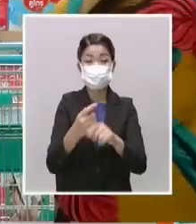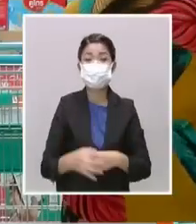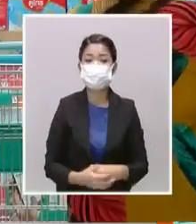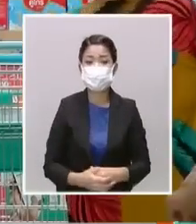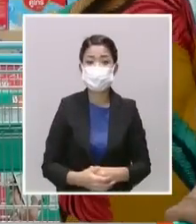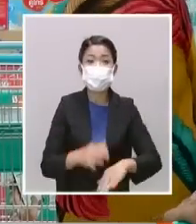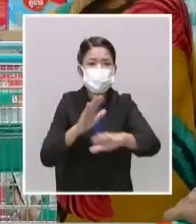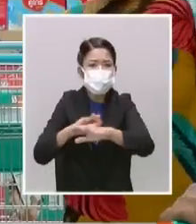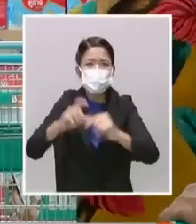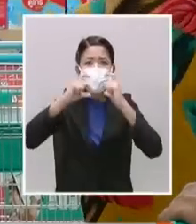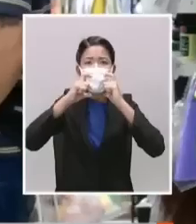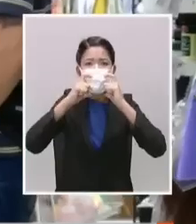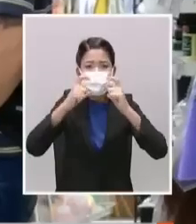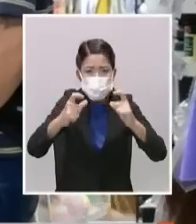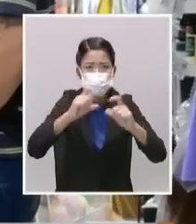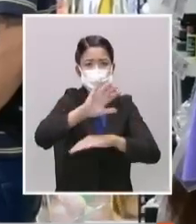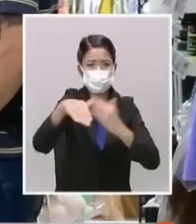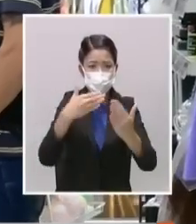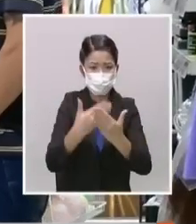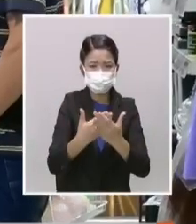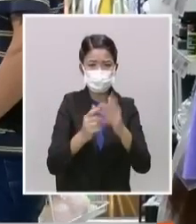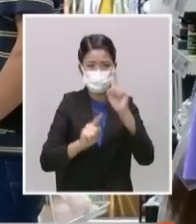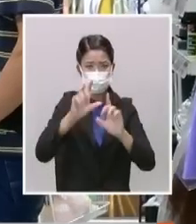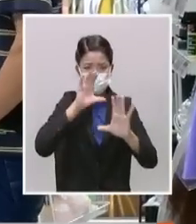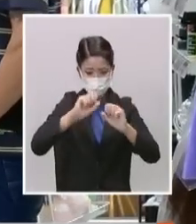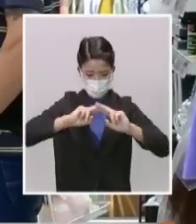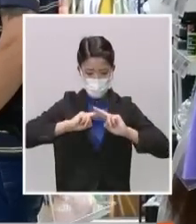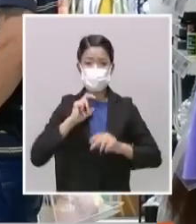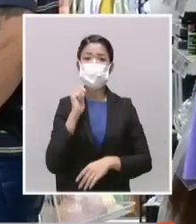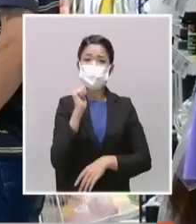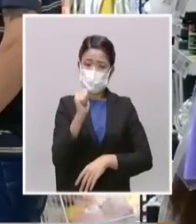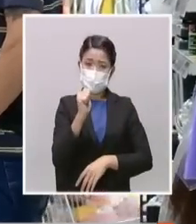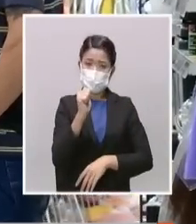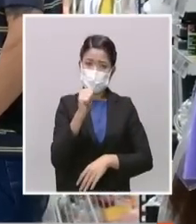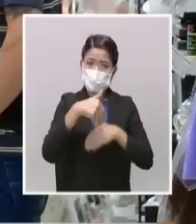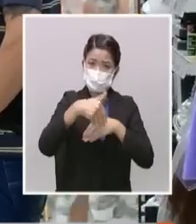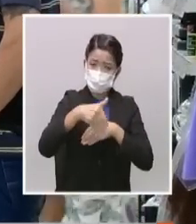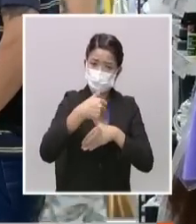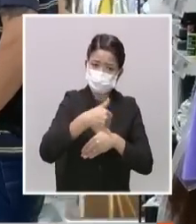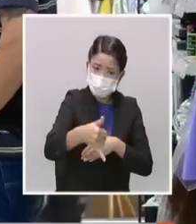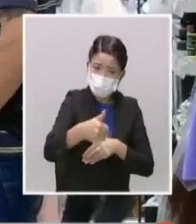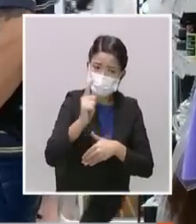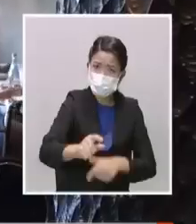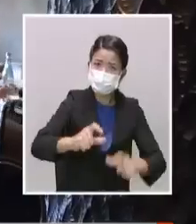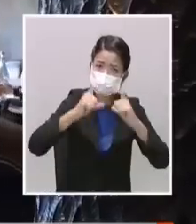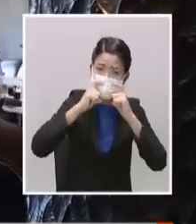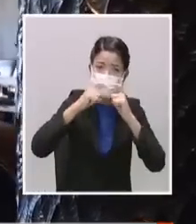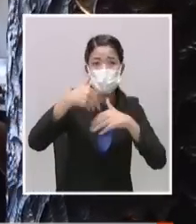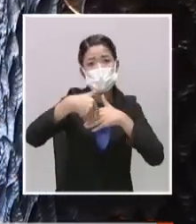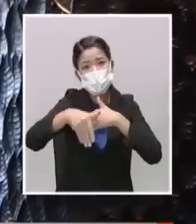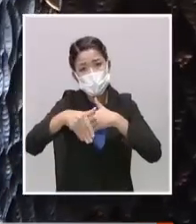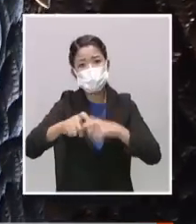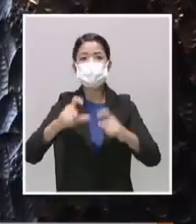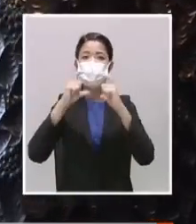าการถอดหน้ากากอนามัยทุกคนสามารถประเมินสถานการณ์เองได้ว่าอยู่ในสถานการณ์ใดต้องใส่หรือว่าสถาน